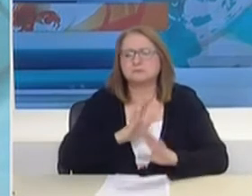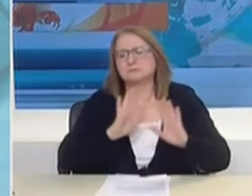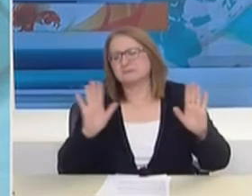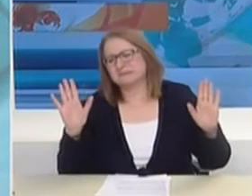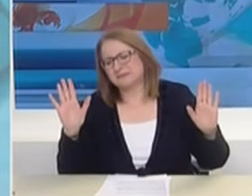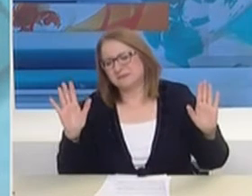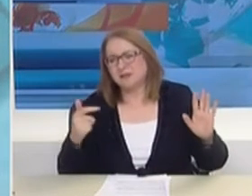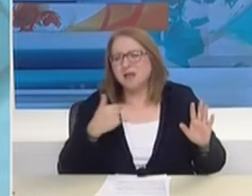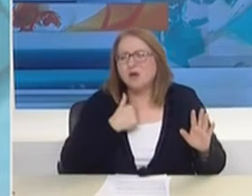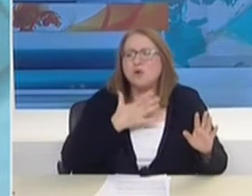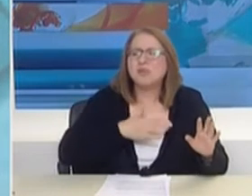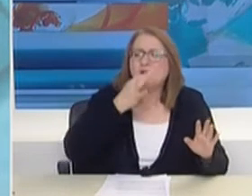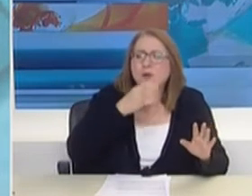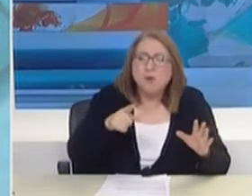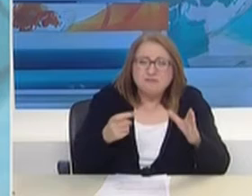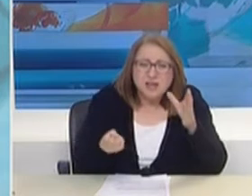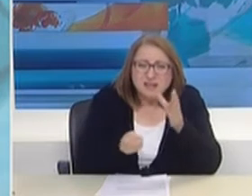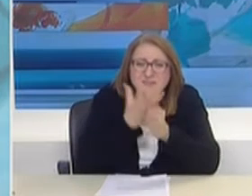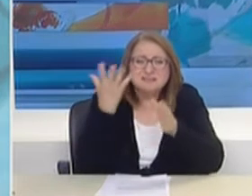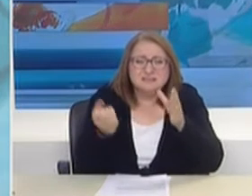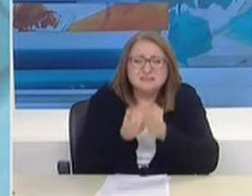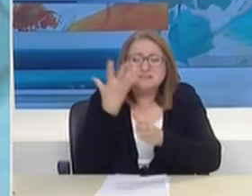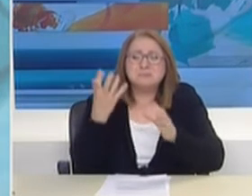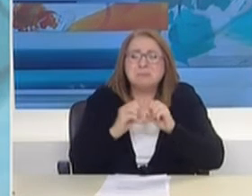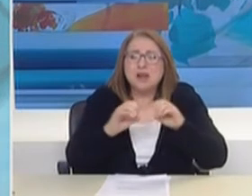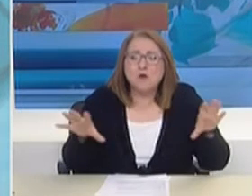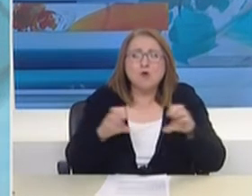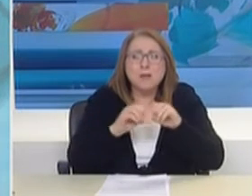καινούργια πληροφορία υπάρχει για τον κορονοϊό.